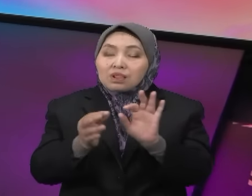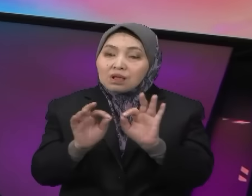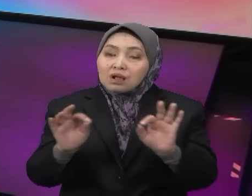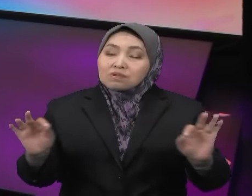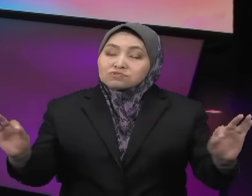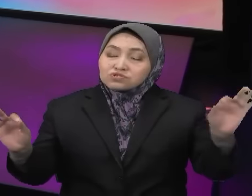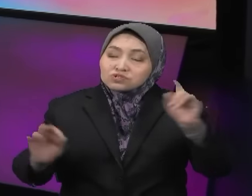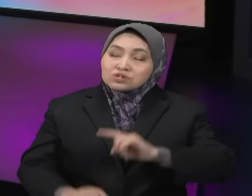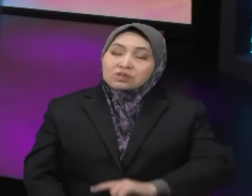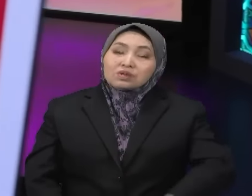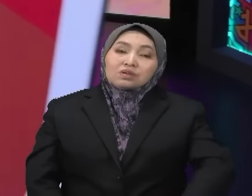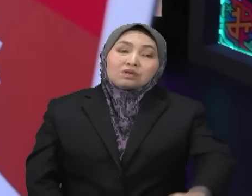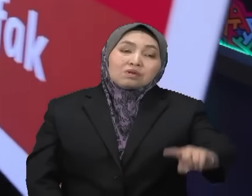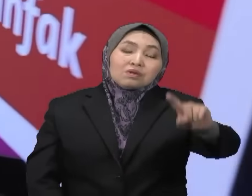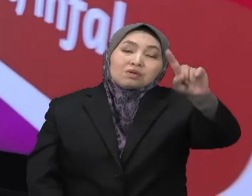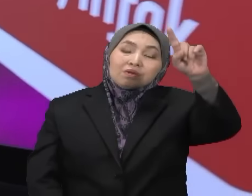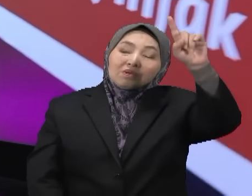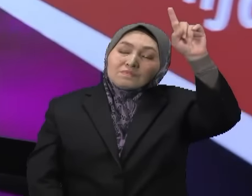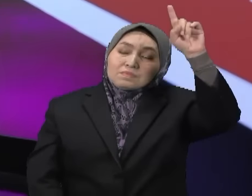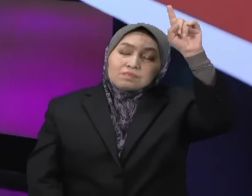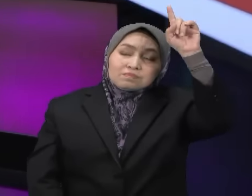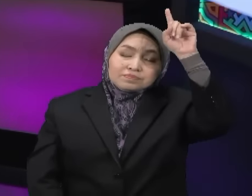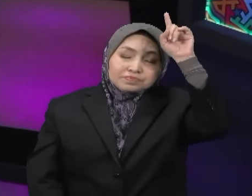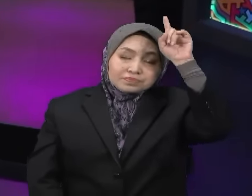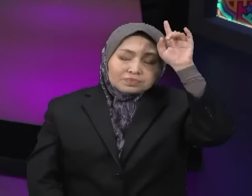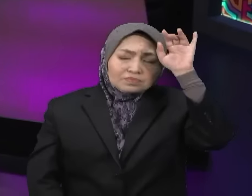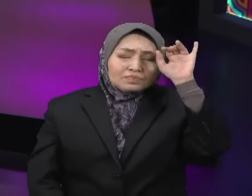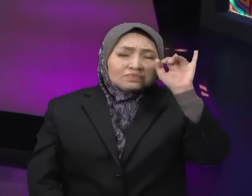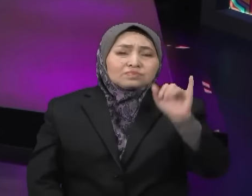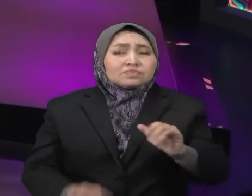Sadaqallahul azim.